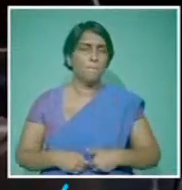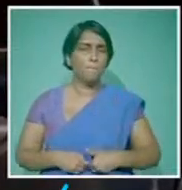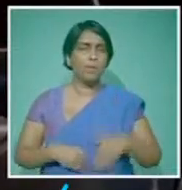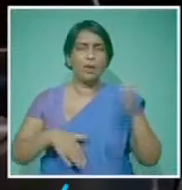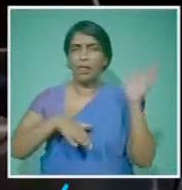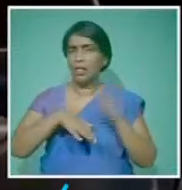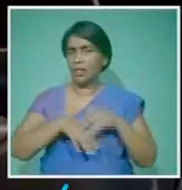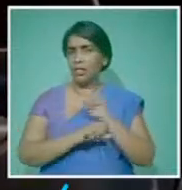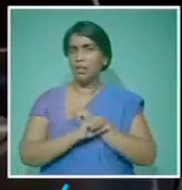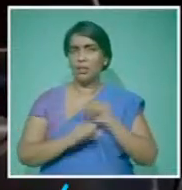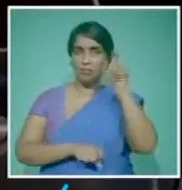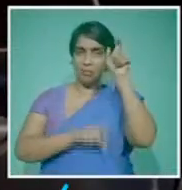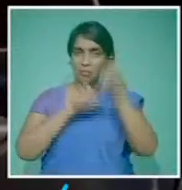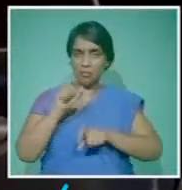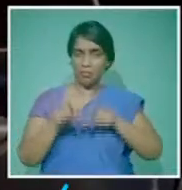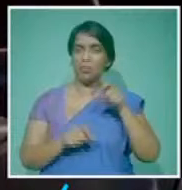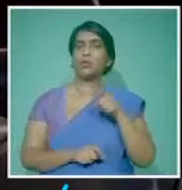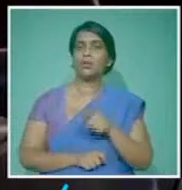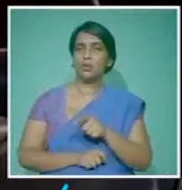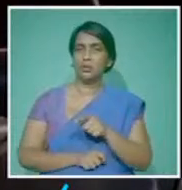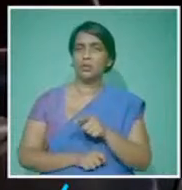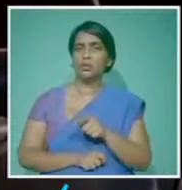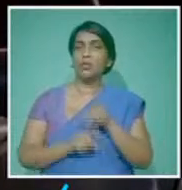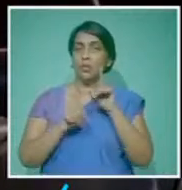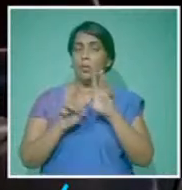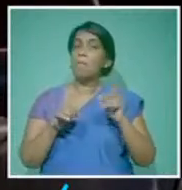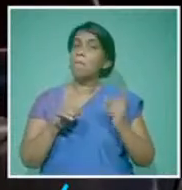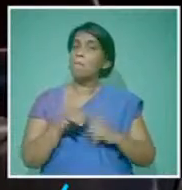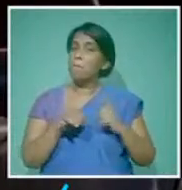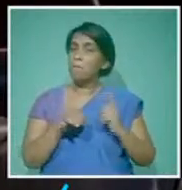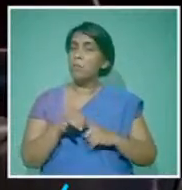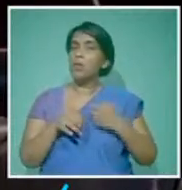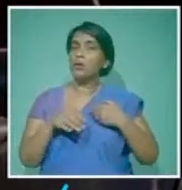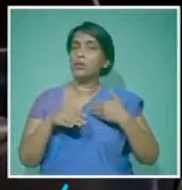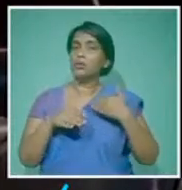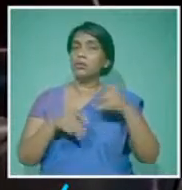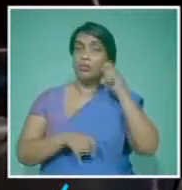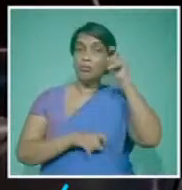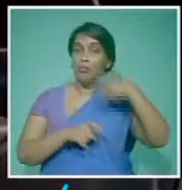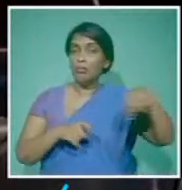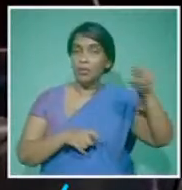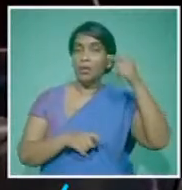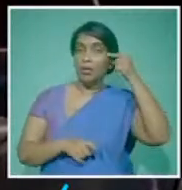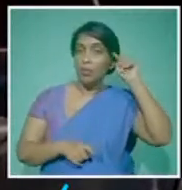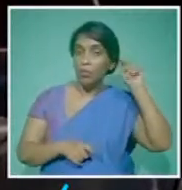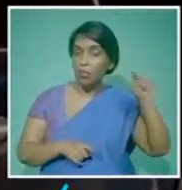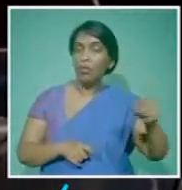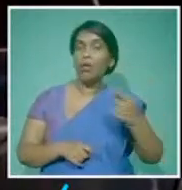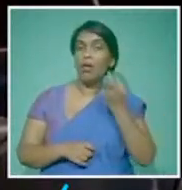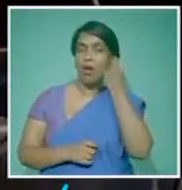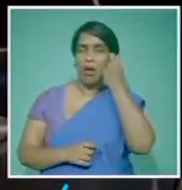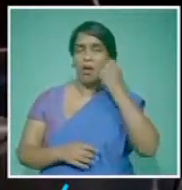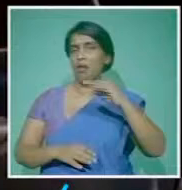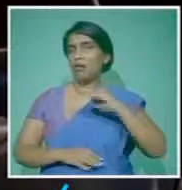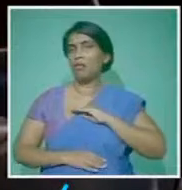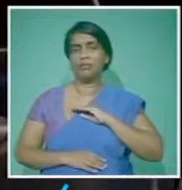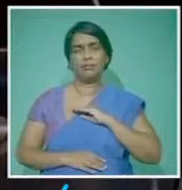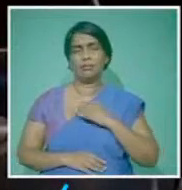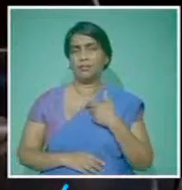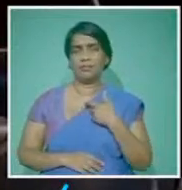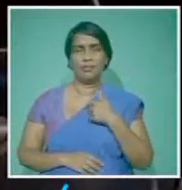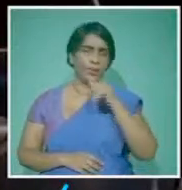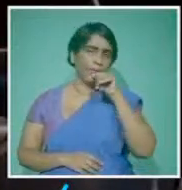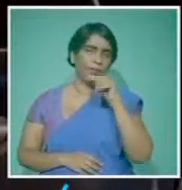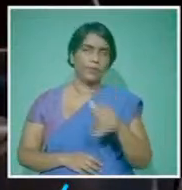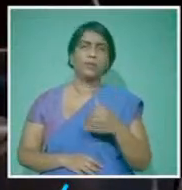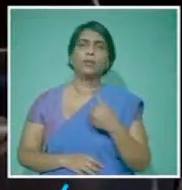හිටපු නැති අය මේ මෙවැනි ප්‍රශ්න වලට මූණ දෙන පිරිස් ගැන දරන ආකල්ප ගැන මම හිතන්නේ අපි